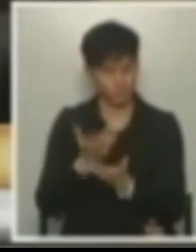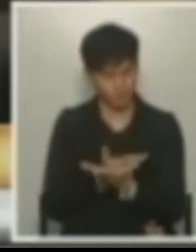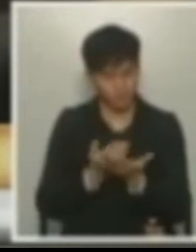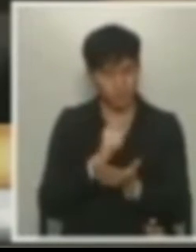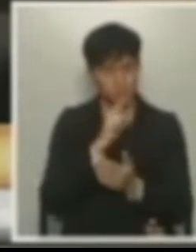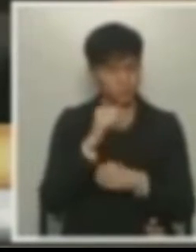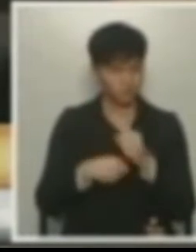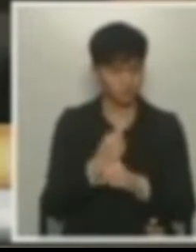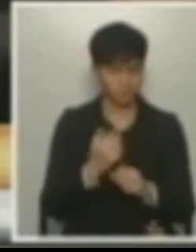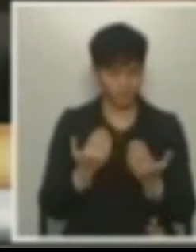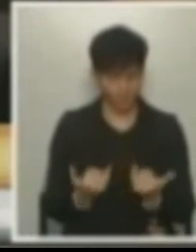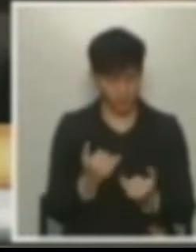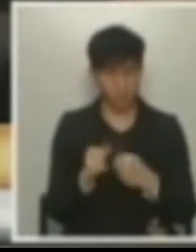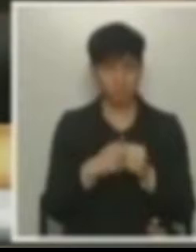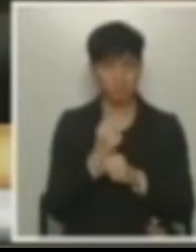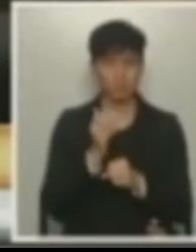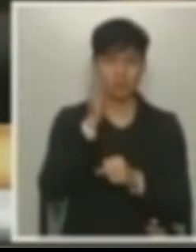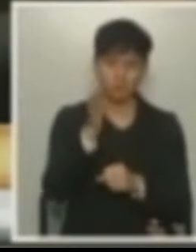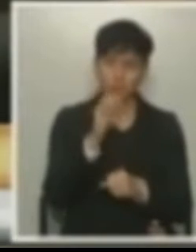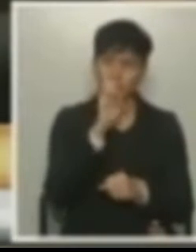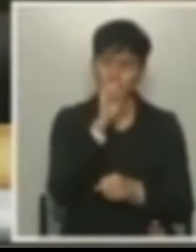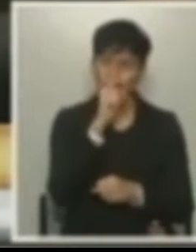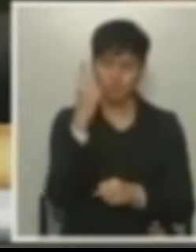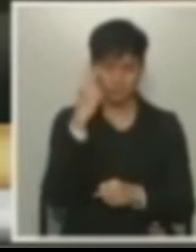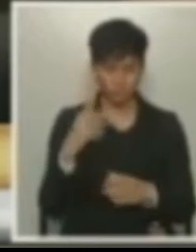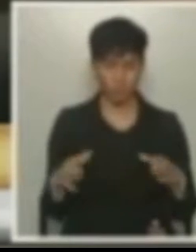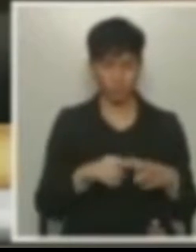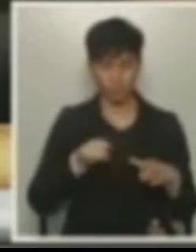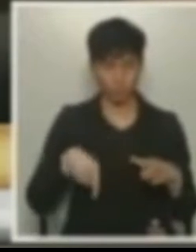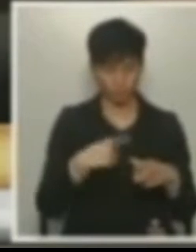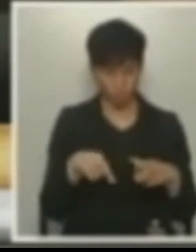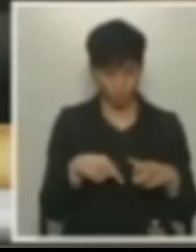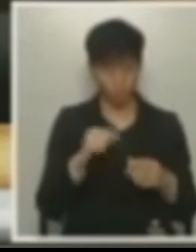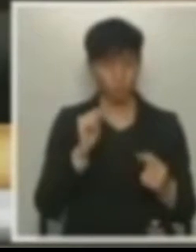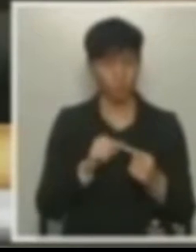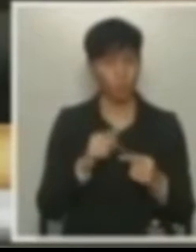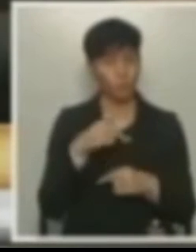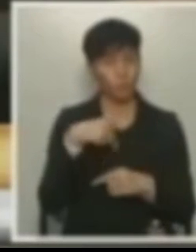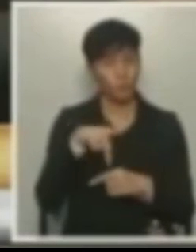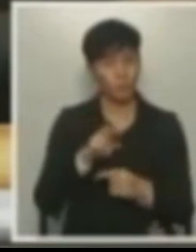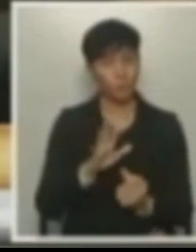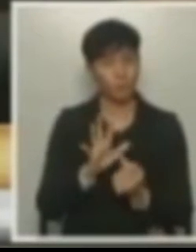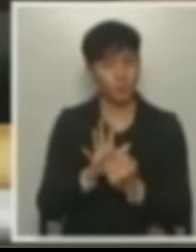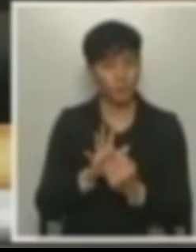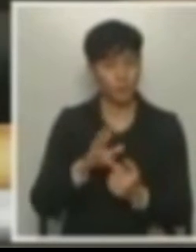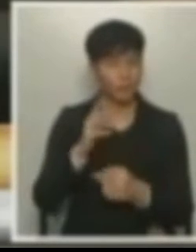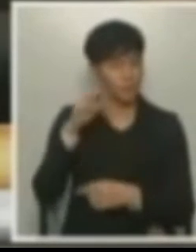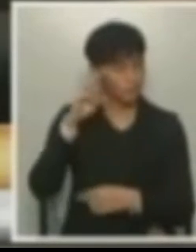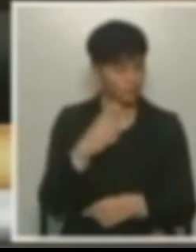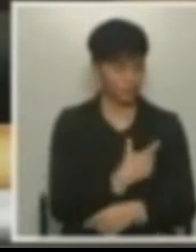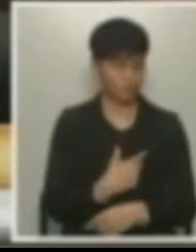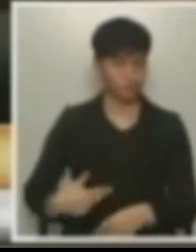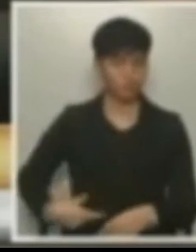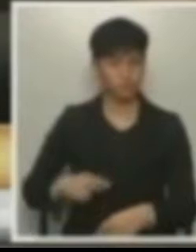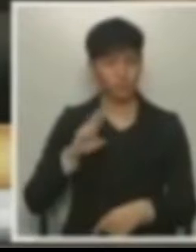ถัดๆไปลองศึกษางานกลุ่มที่ชื่อว่าพระปกเกล้าศึกษาในแง่มุมนี้ดูในฐานะที่พระองค์ก็เป็นส่วนสำ